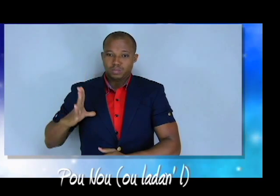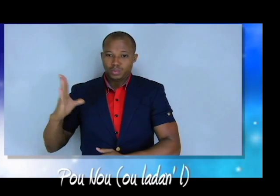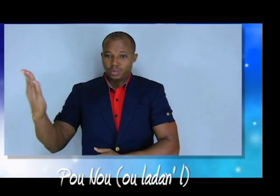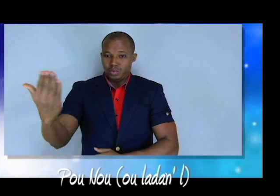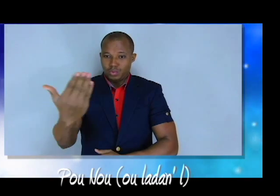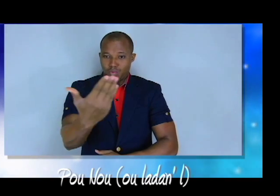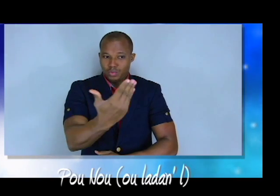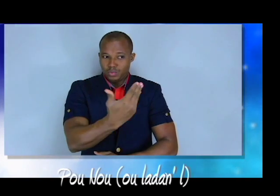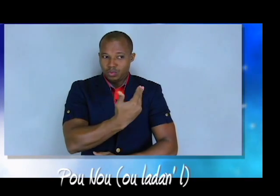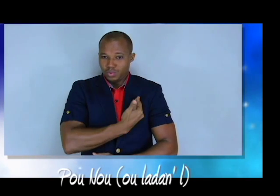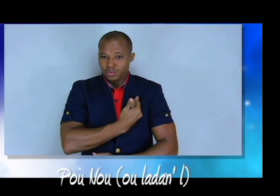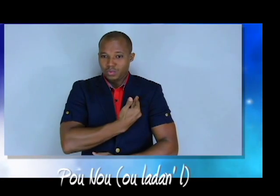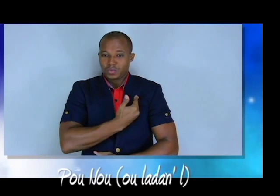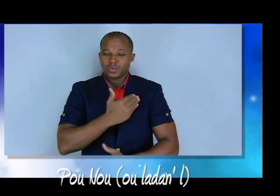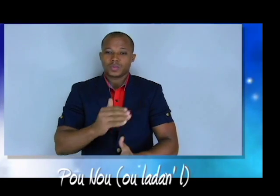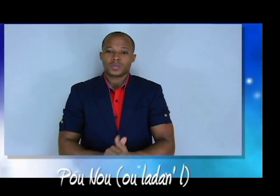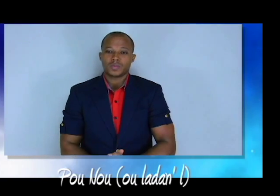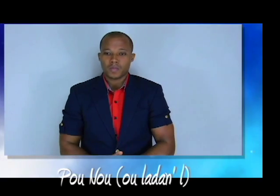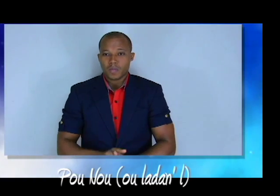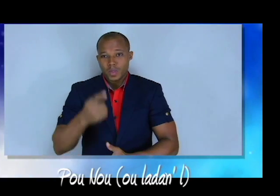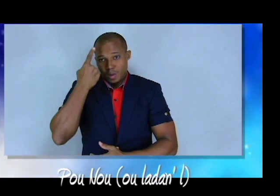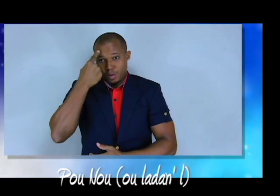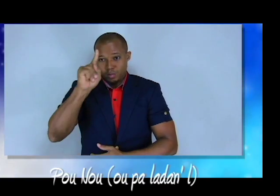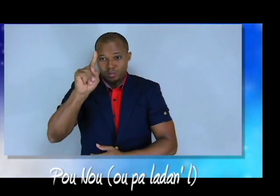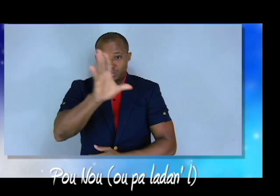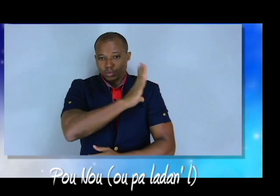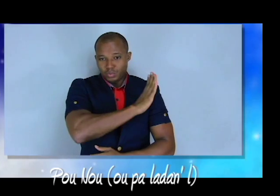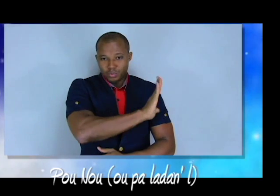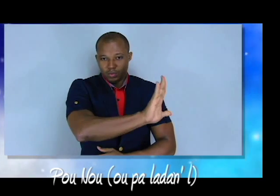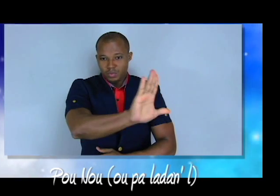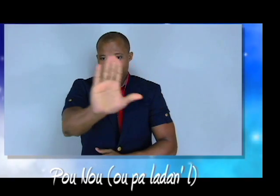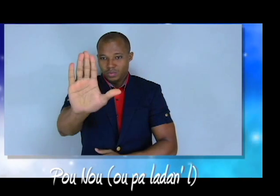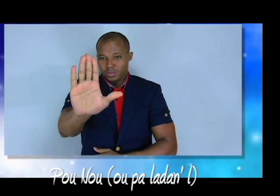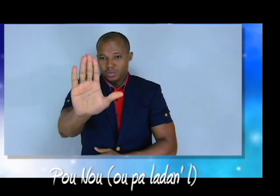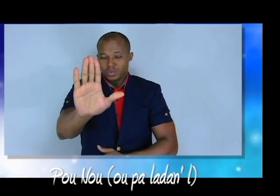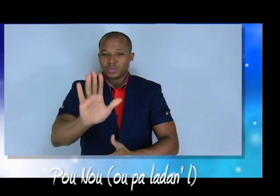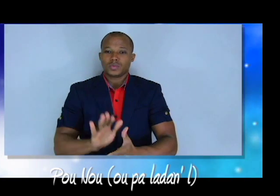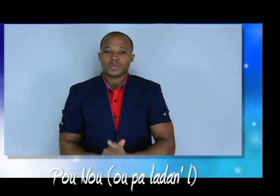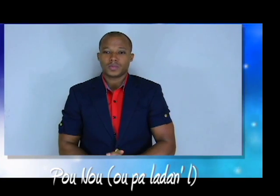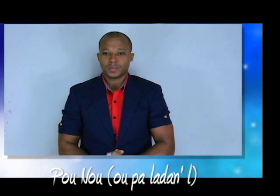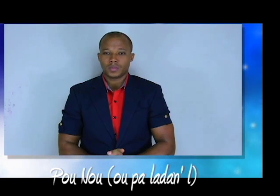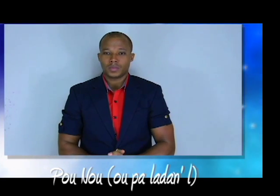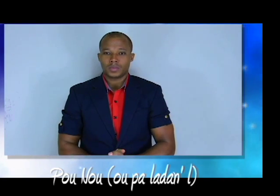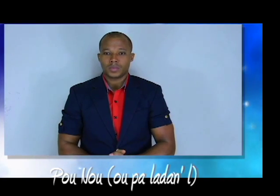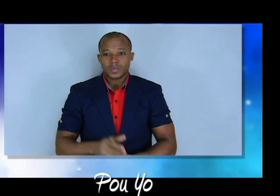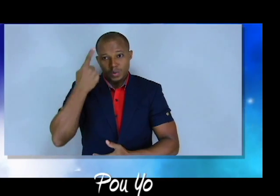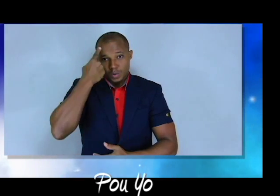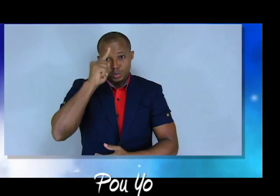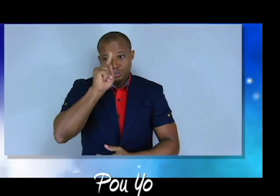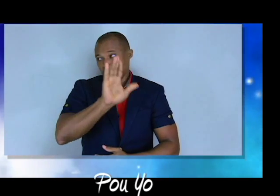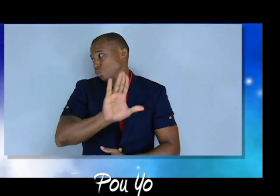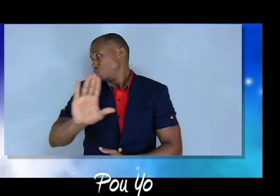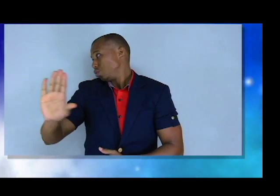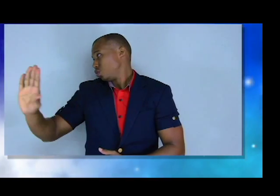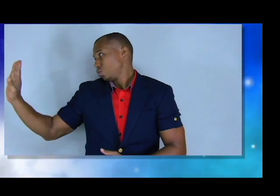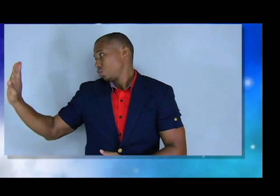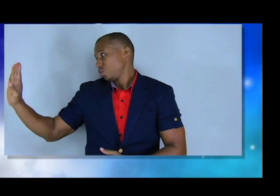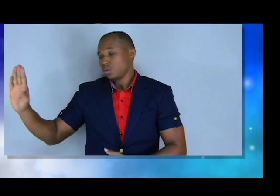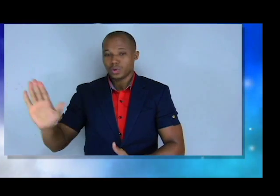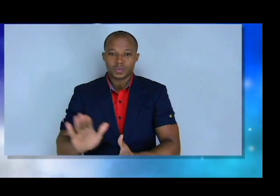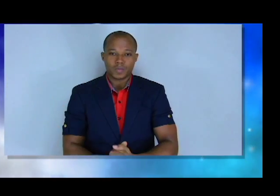pour nous les moun k'ap pale a la dan pour nous les moun k'ap pale a pa la dan pour